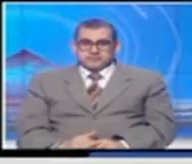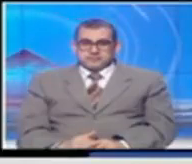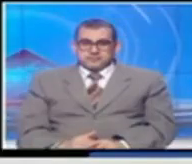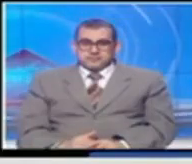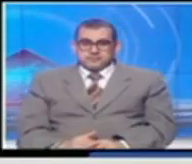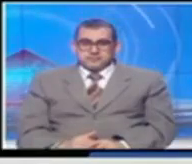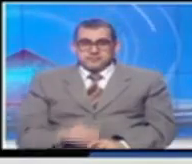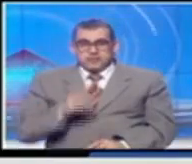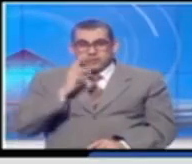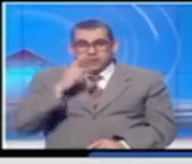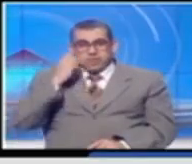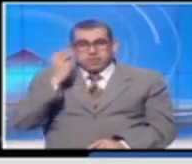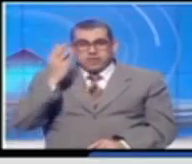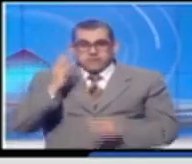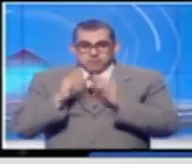وتظل الثقافة المصرية